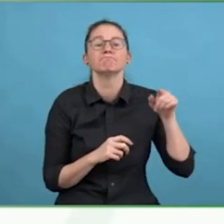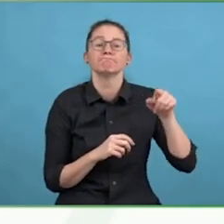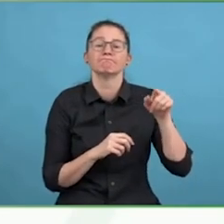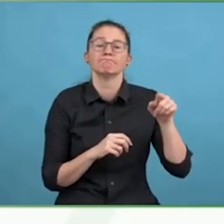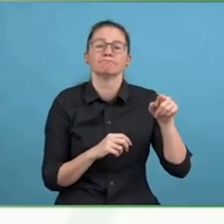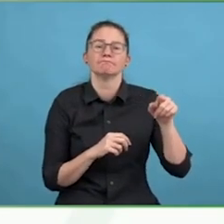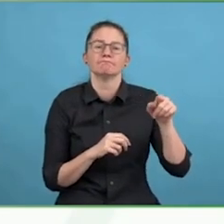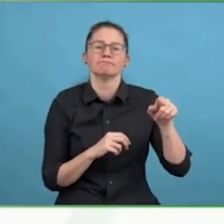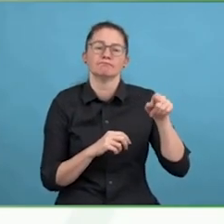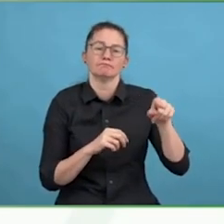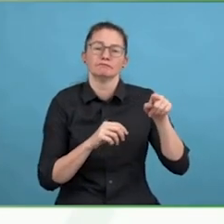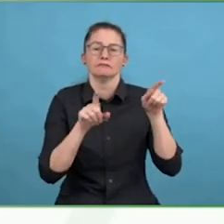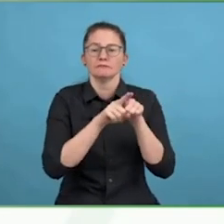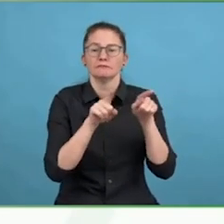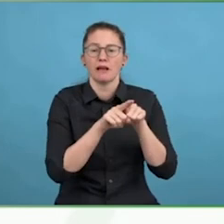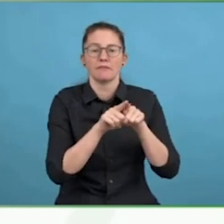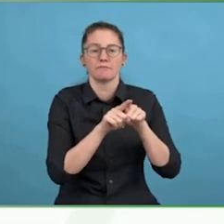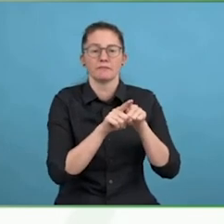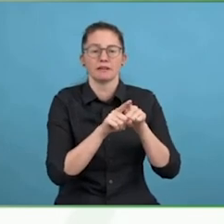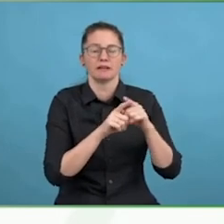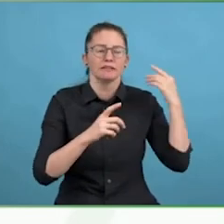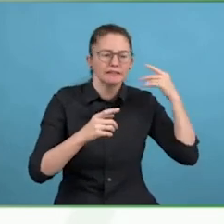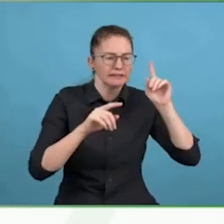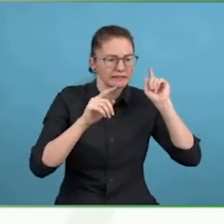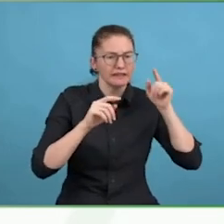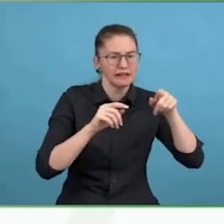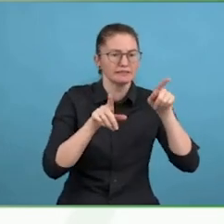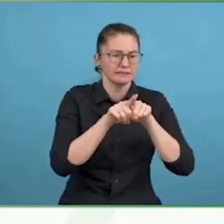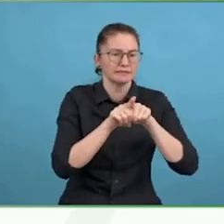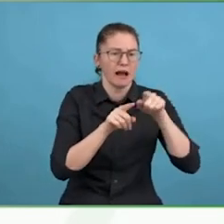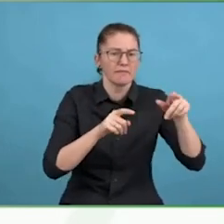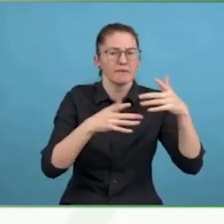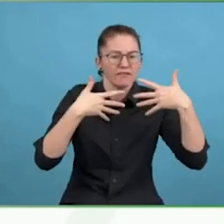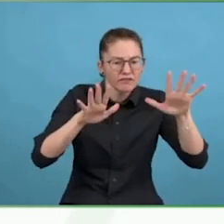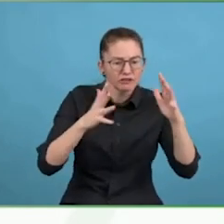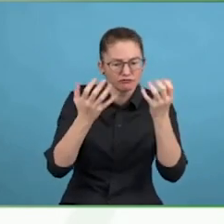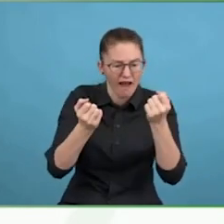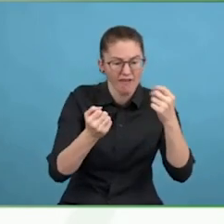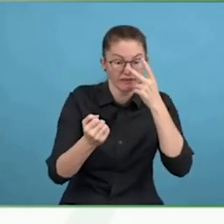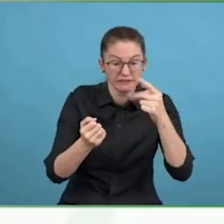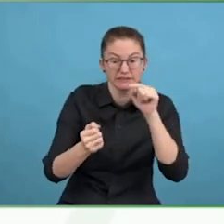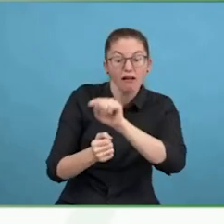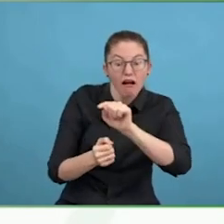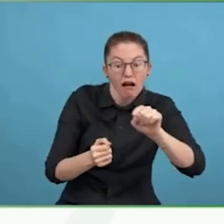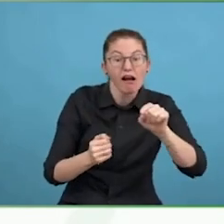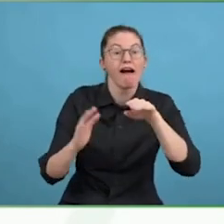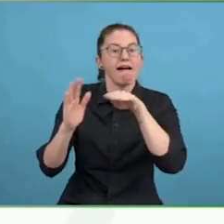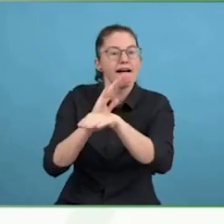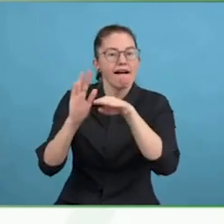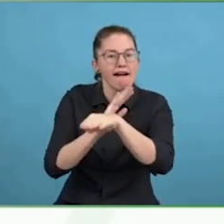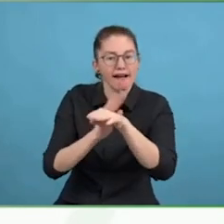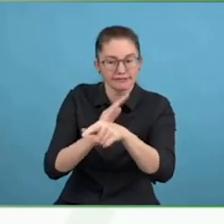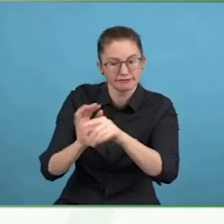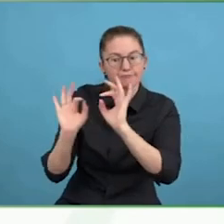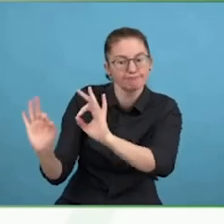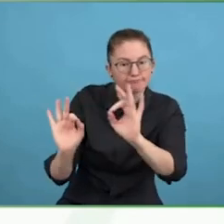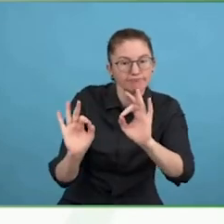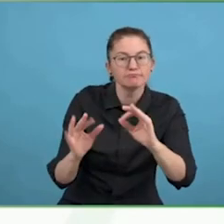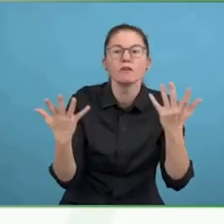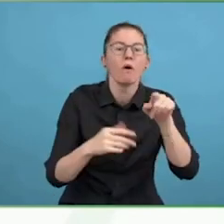شهرها شبکه‌ای از افراد تعلیم دیده و NGO ها تشکیل شده. And in these 20